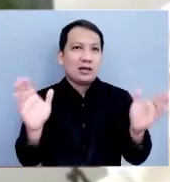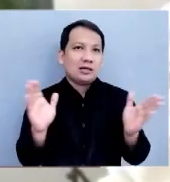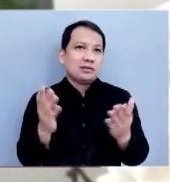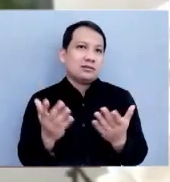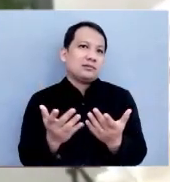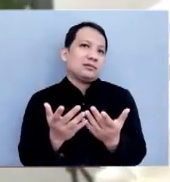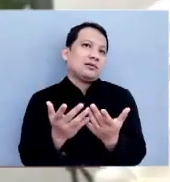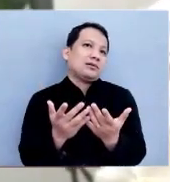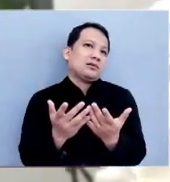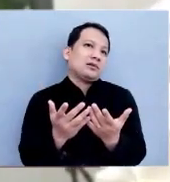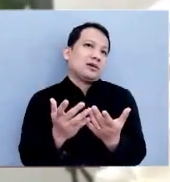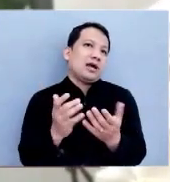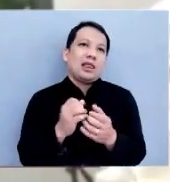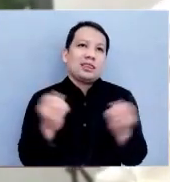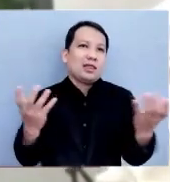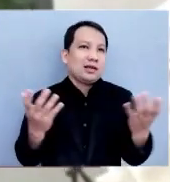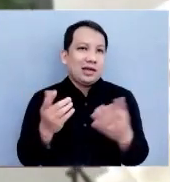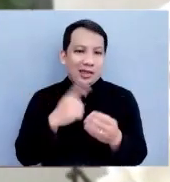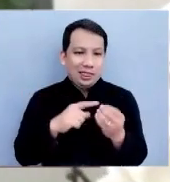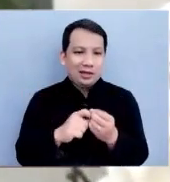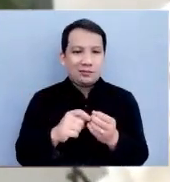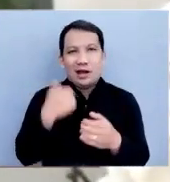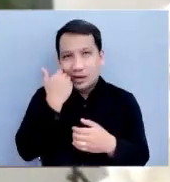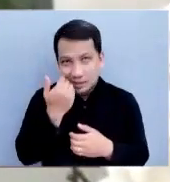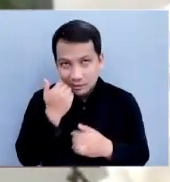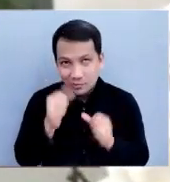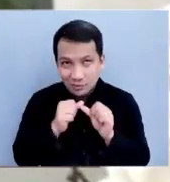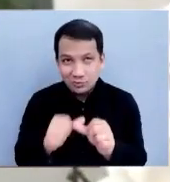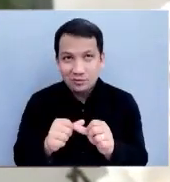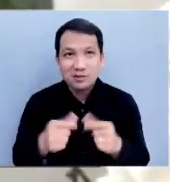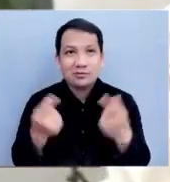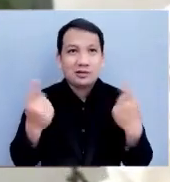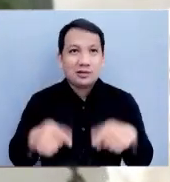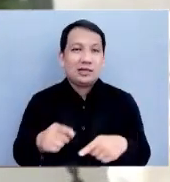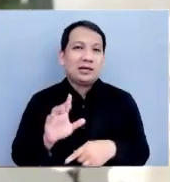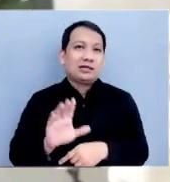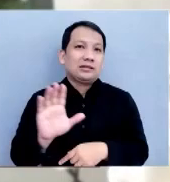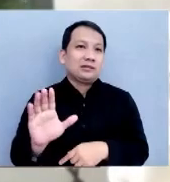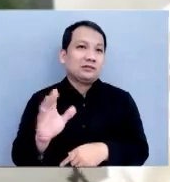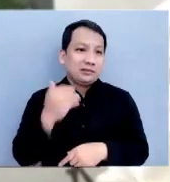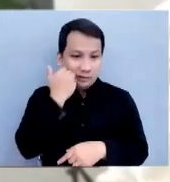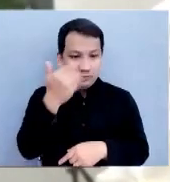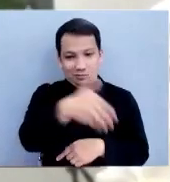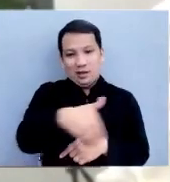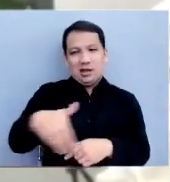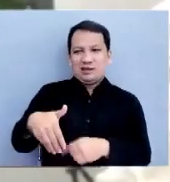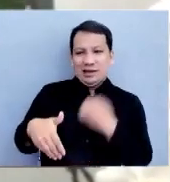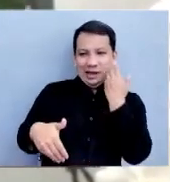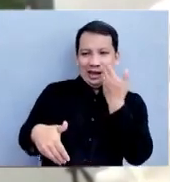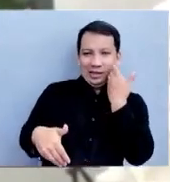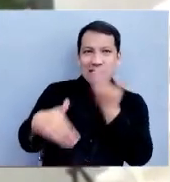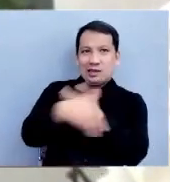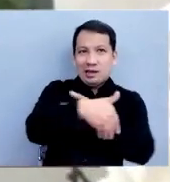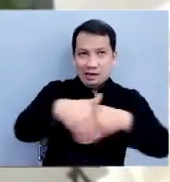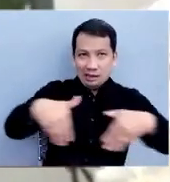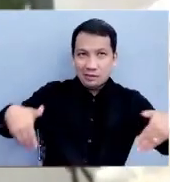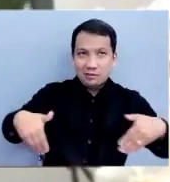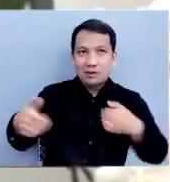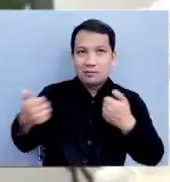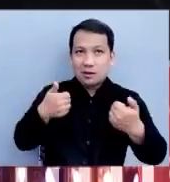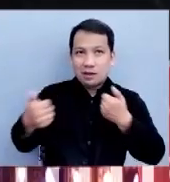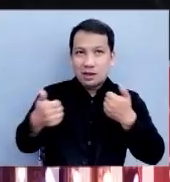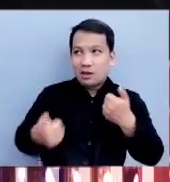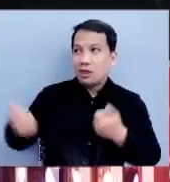And kung tutuloy-tuloy natin yan, lalo tayong magiging marginalized. At yung mga kakompetensya